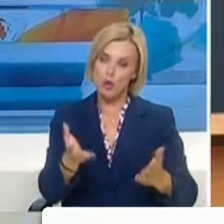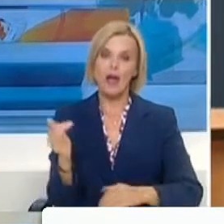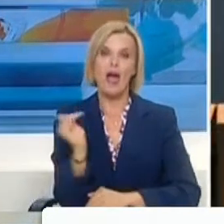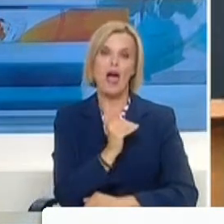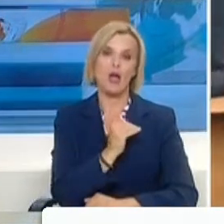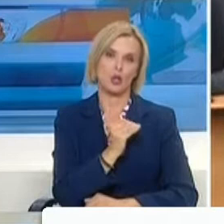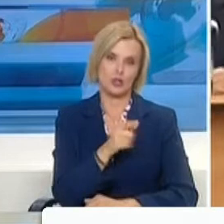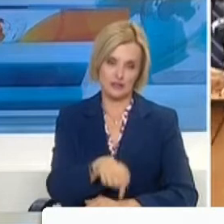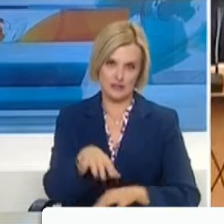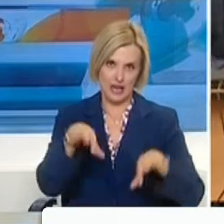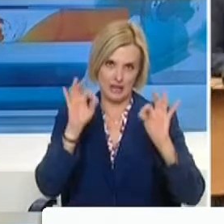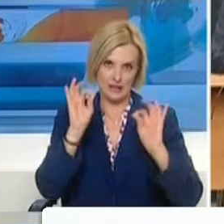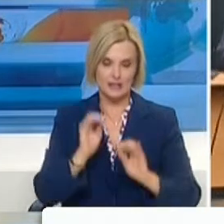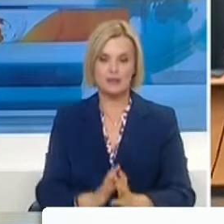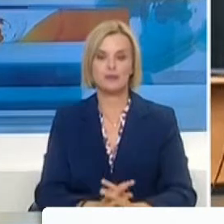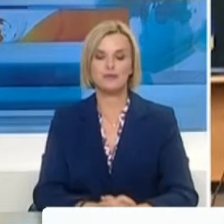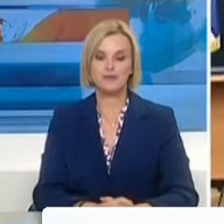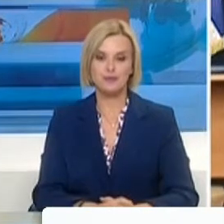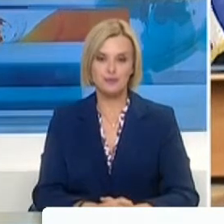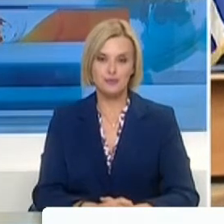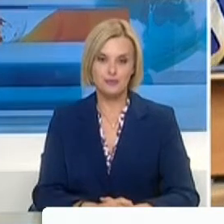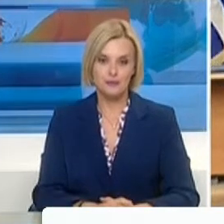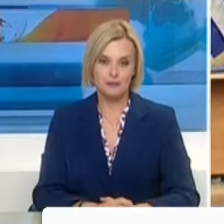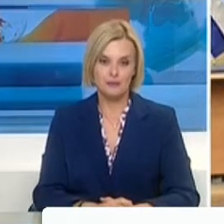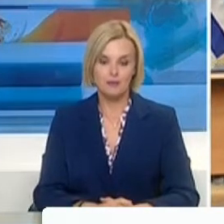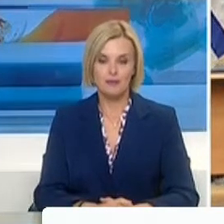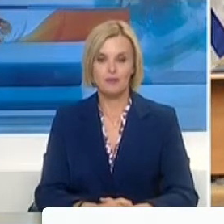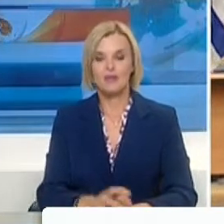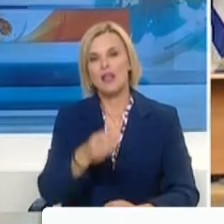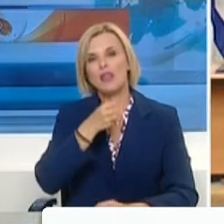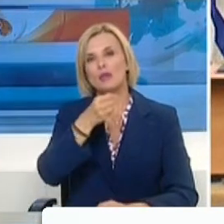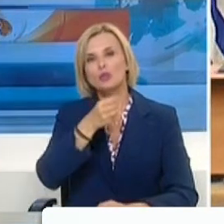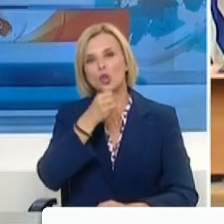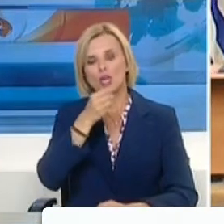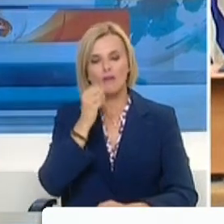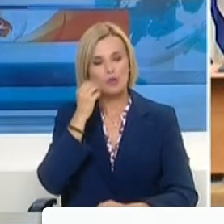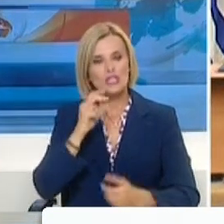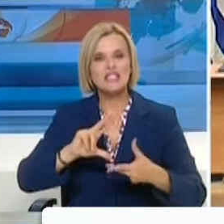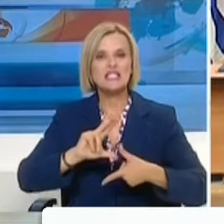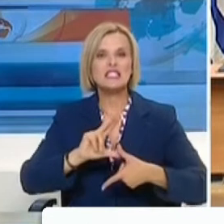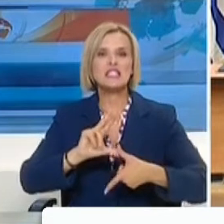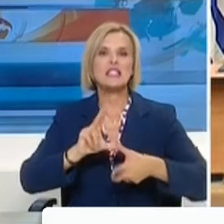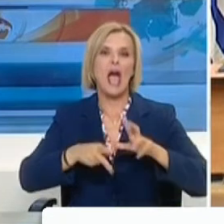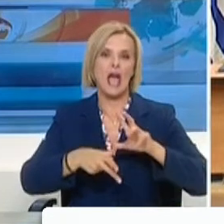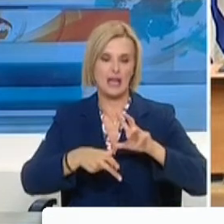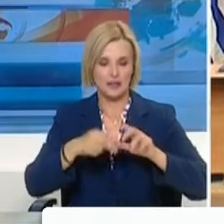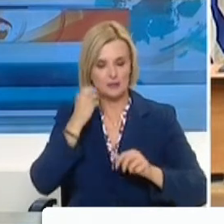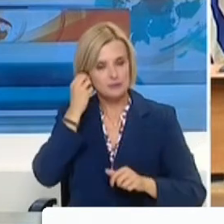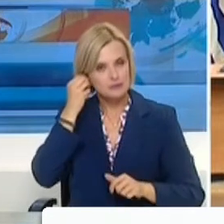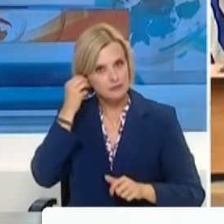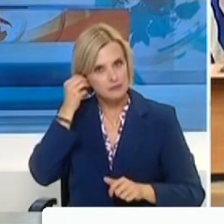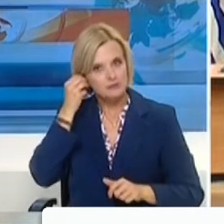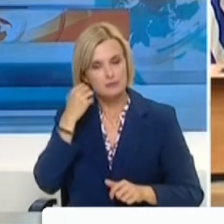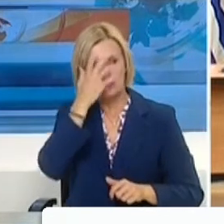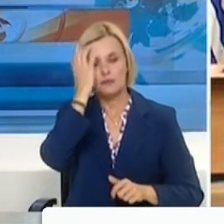σε ερωτήσεις. Η κυρία Κροντήρη από τον τηλεοπτικό σταθμό Sky. Κύριε Τσιόδρα και κύριε Χαρδαλιά, κρίνεται απαραίτητο